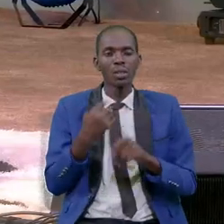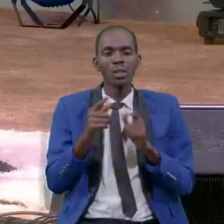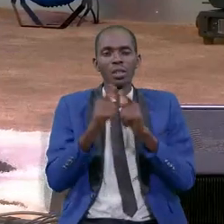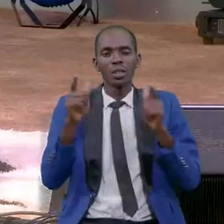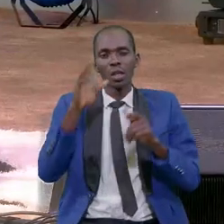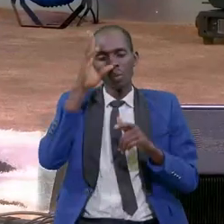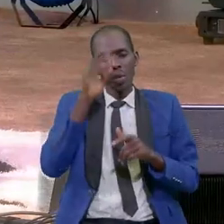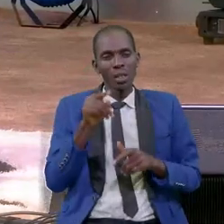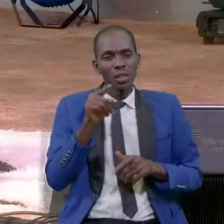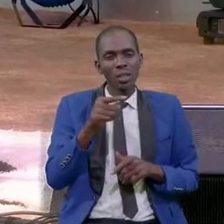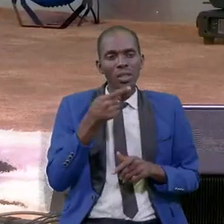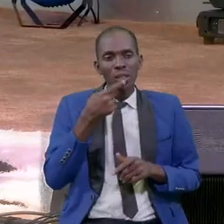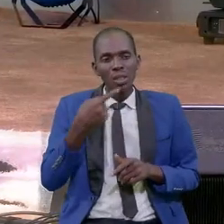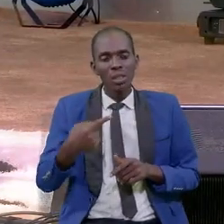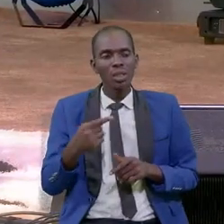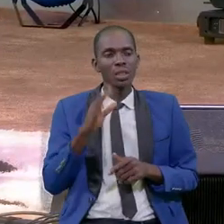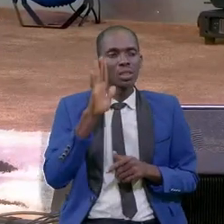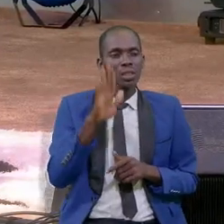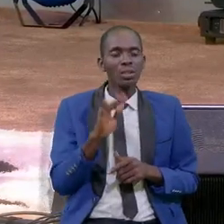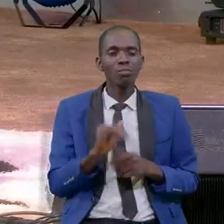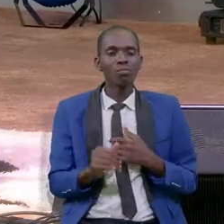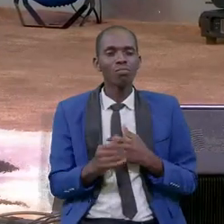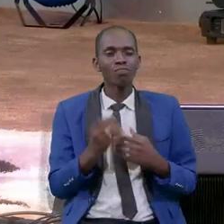son avidité.